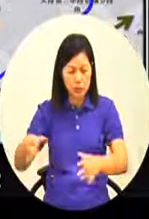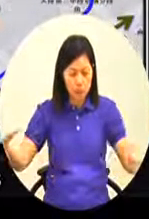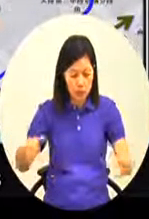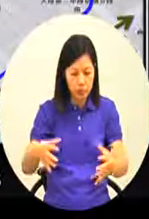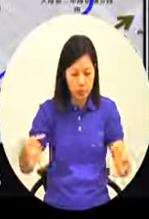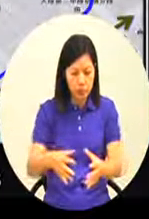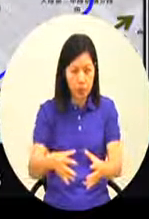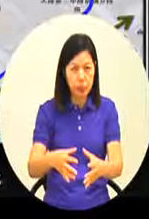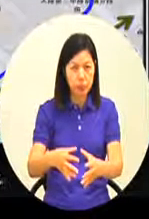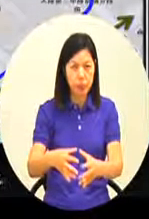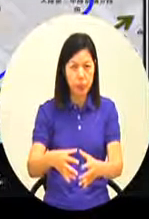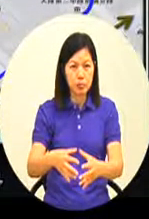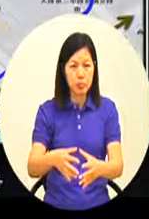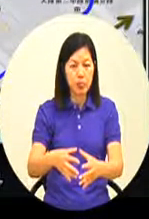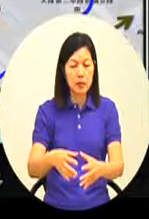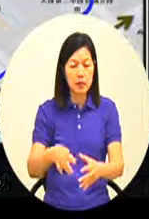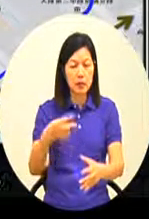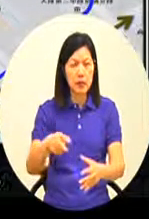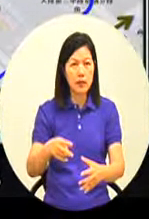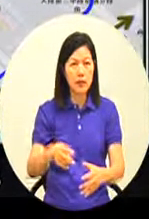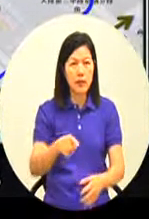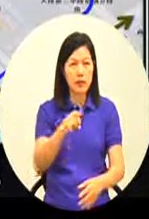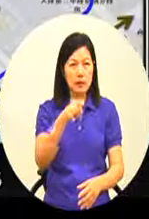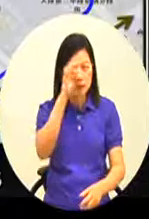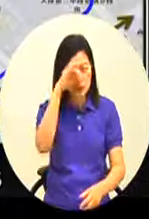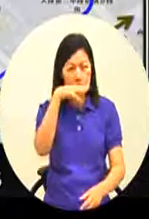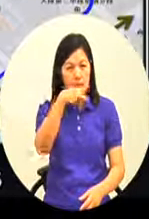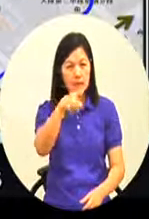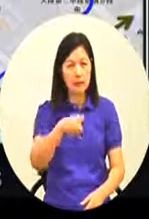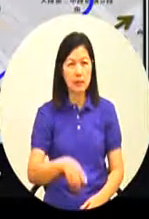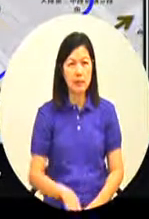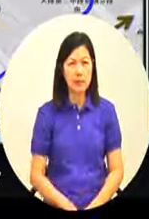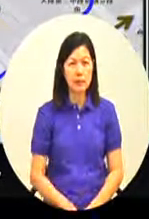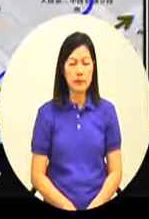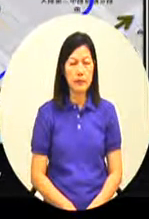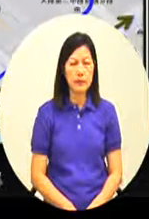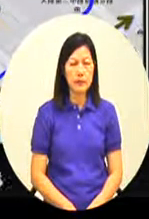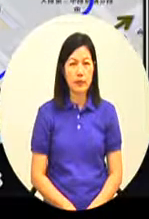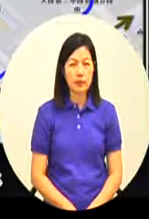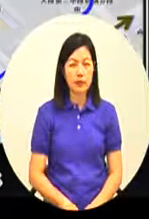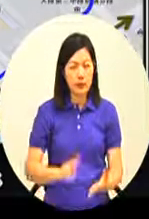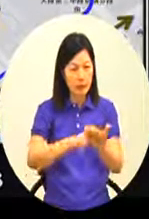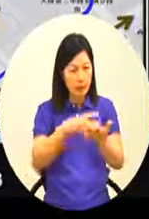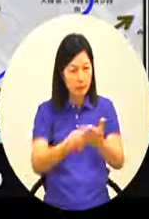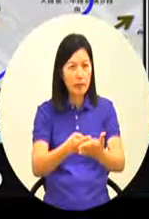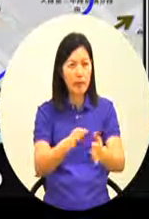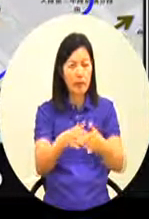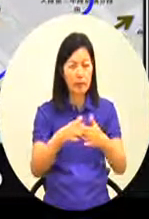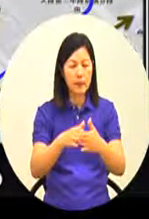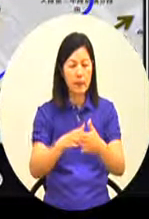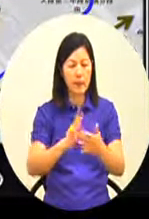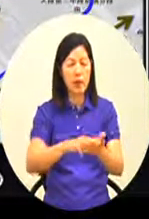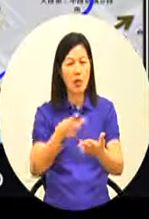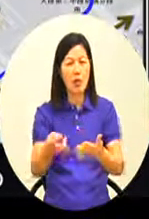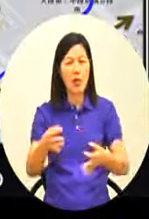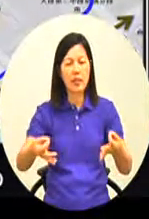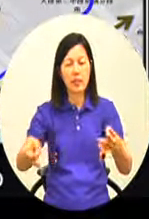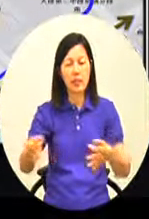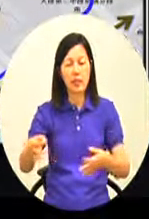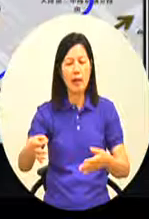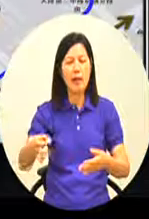管，然后可以让这边我们这边又可以看到。把它做变更啊，我觉得变更换钱啊，那共贺啊